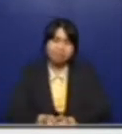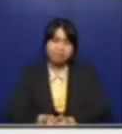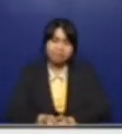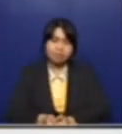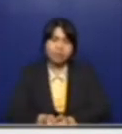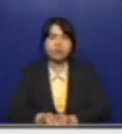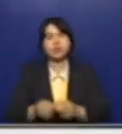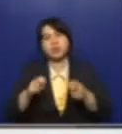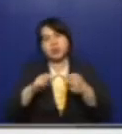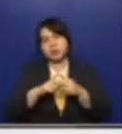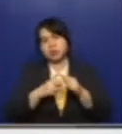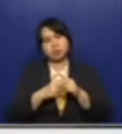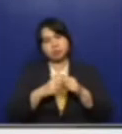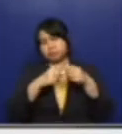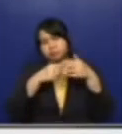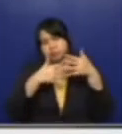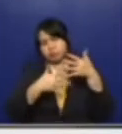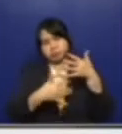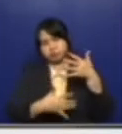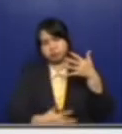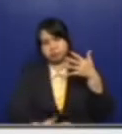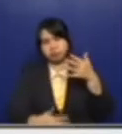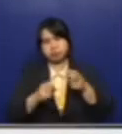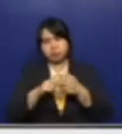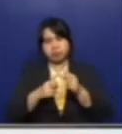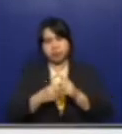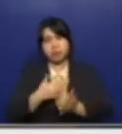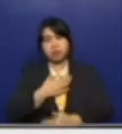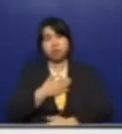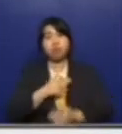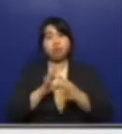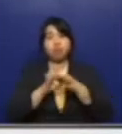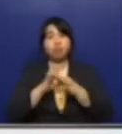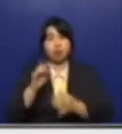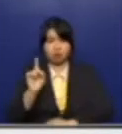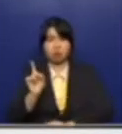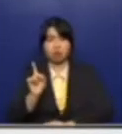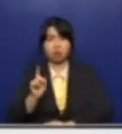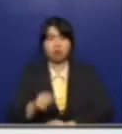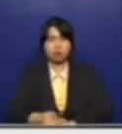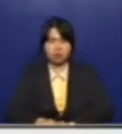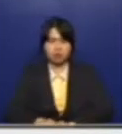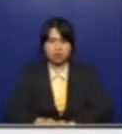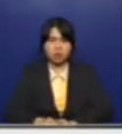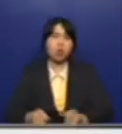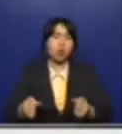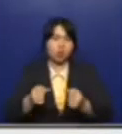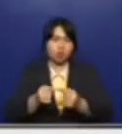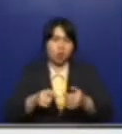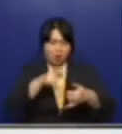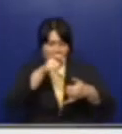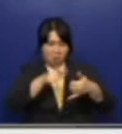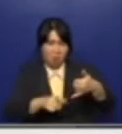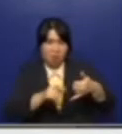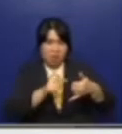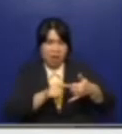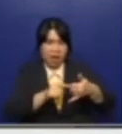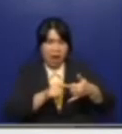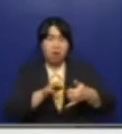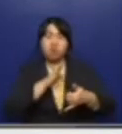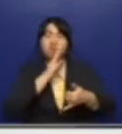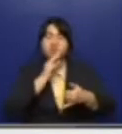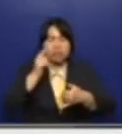8-10% ปัญหาเยอะนะครับท่านประธานผมห่วงอะไรรู้ไหมฮะการตัดสินใจแก้ไขปัญหาของท่านเนี่ย